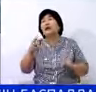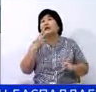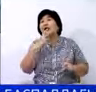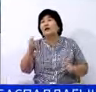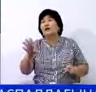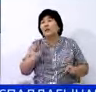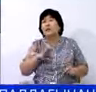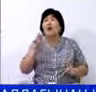өтпеді. Әлеуметтік желедегі парақшасында оқырмандарымен пайдалы ақпаратпен бөліскен жолаушы қолданушыларына алғыс айтып,